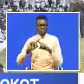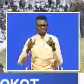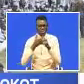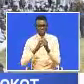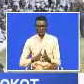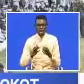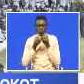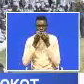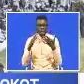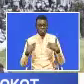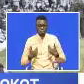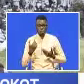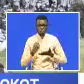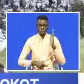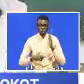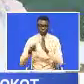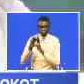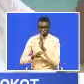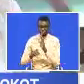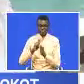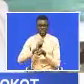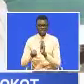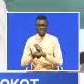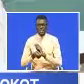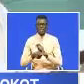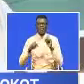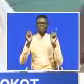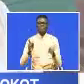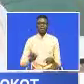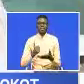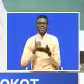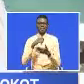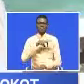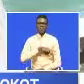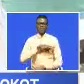wamewaambia wakazi kuwa mabadiliko katika katiba yatakuwa kwa faida.